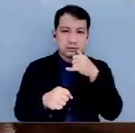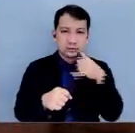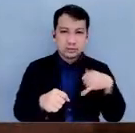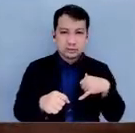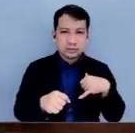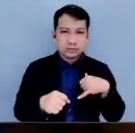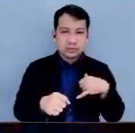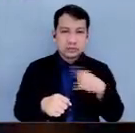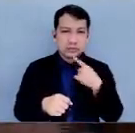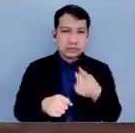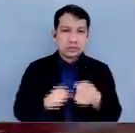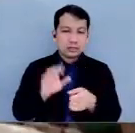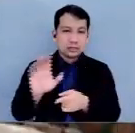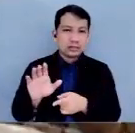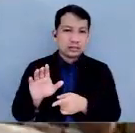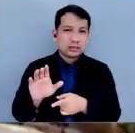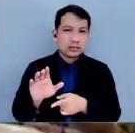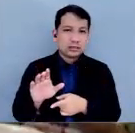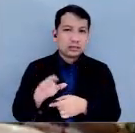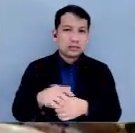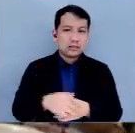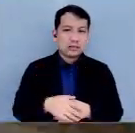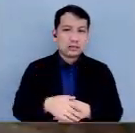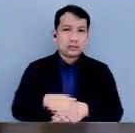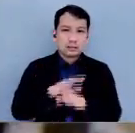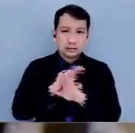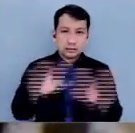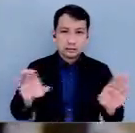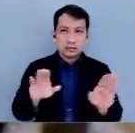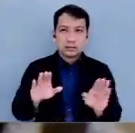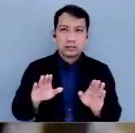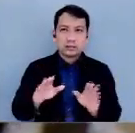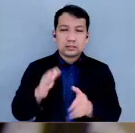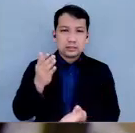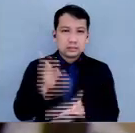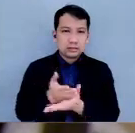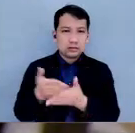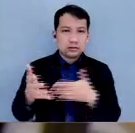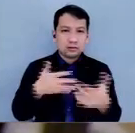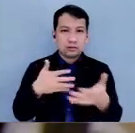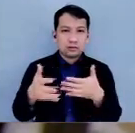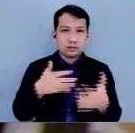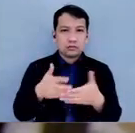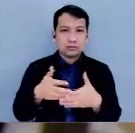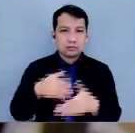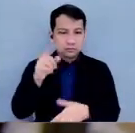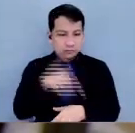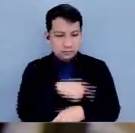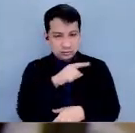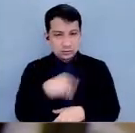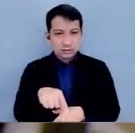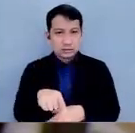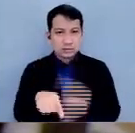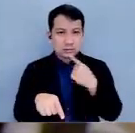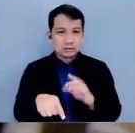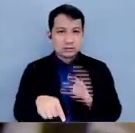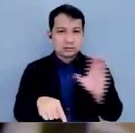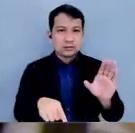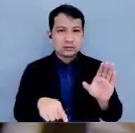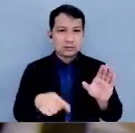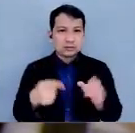rin siya sa mga kritiko. Hindi tayo titigil kahit anumang pambabatikos at panira ang ibato sa